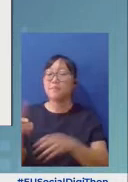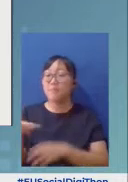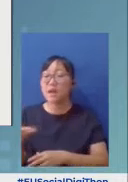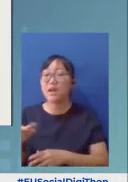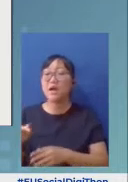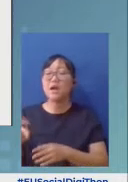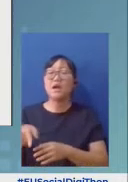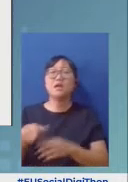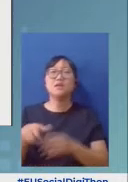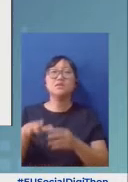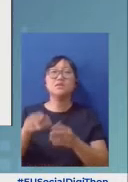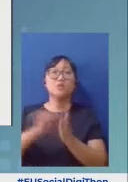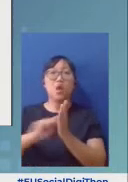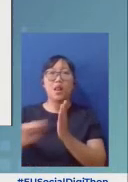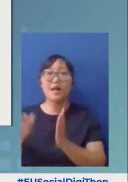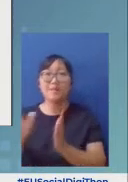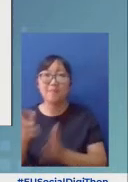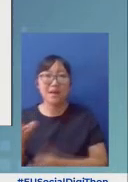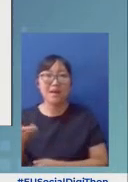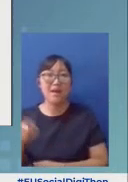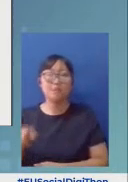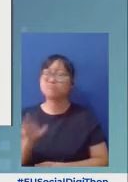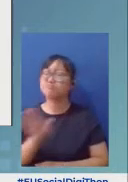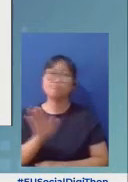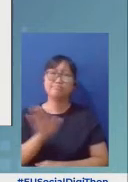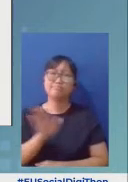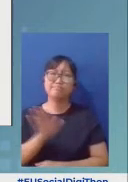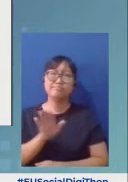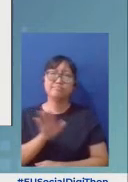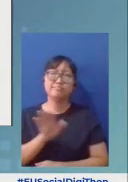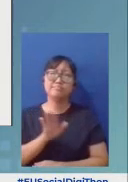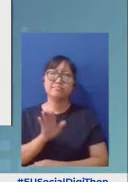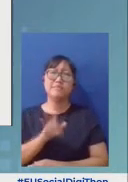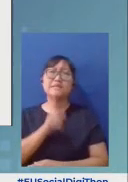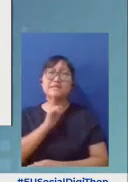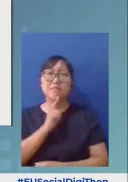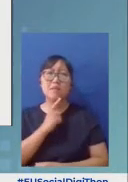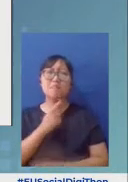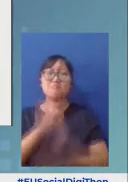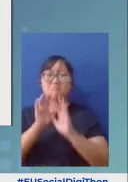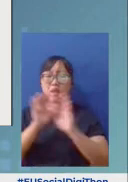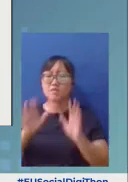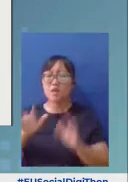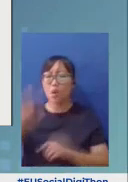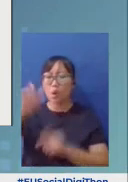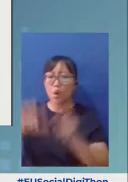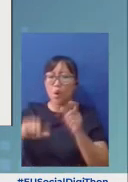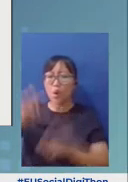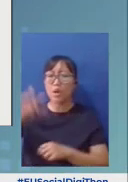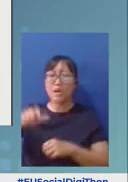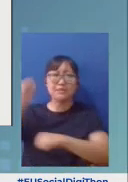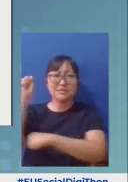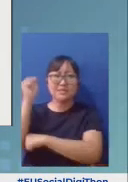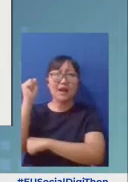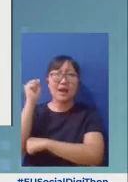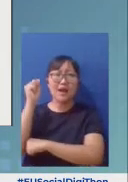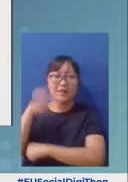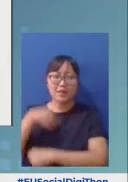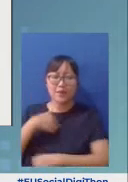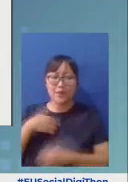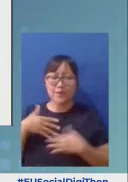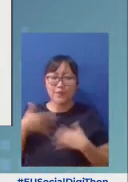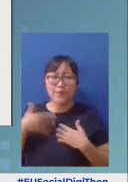termasuk menjaga diri kita dari para predator anak. Ya, waduh, anak-anak itu sangat diminati adik-adik